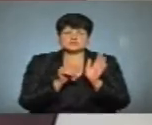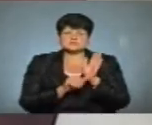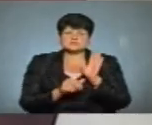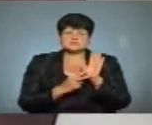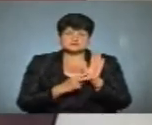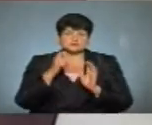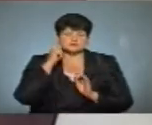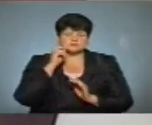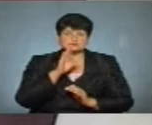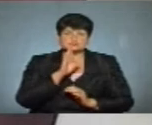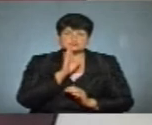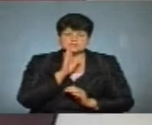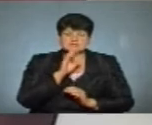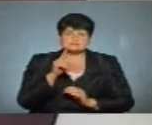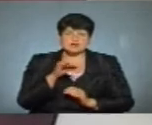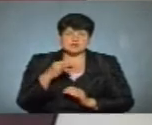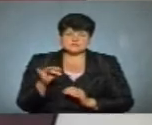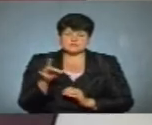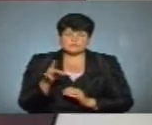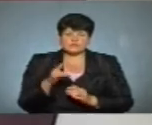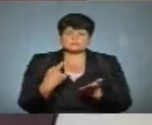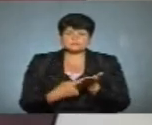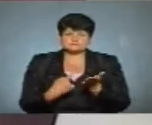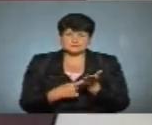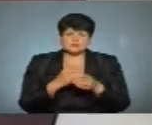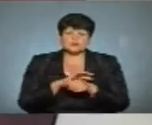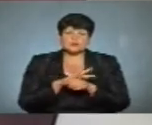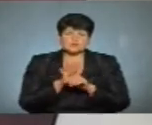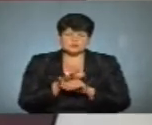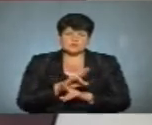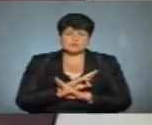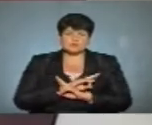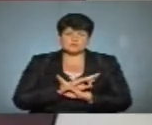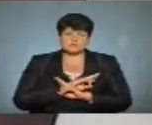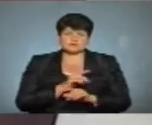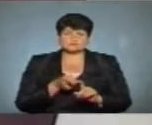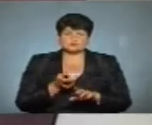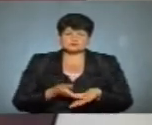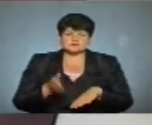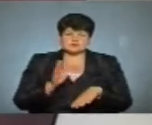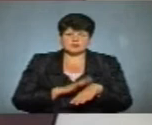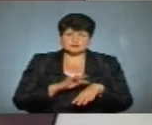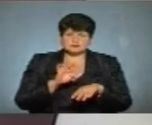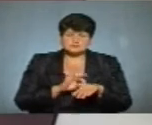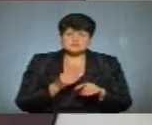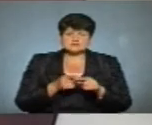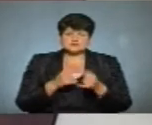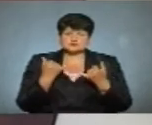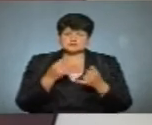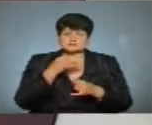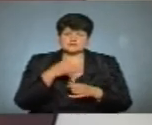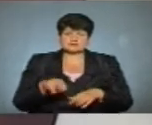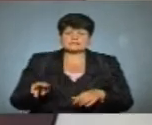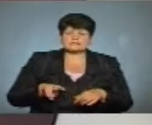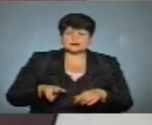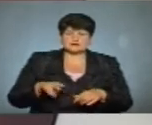67-річна жінка зі Збаразького району, в якої лабораторно підтвердили коронавірус, померла через ускладнення. Про це сьогодні повідомив директор